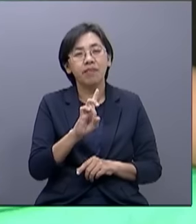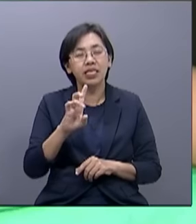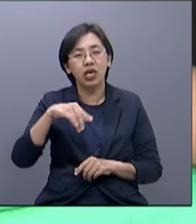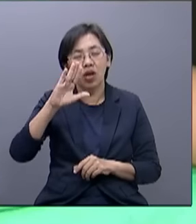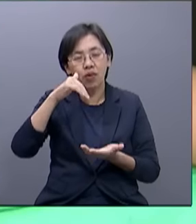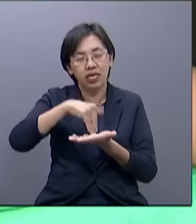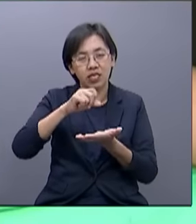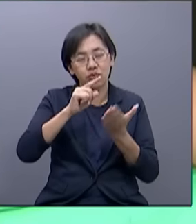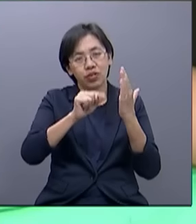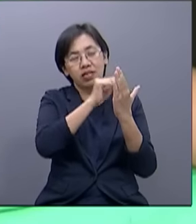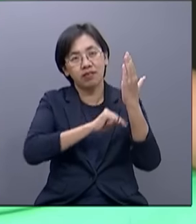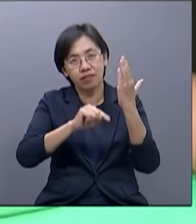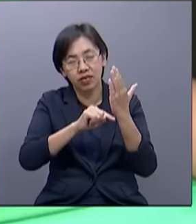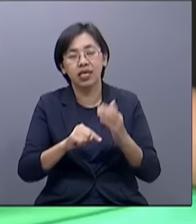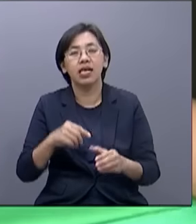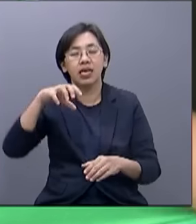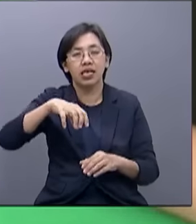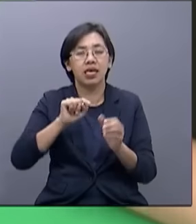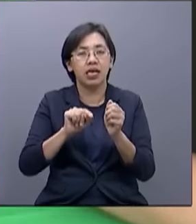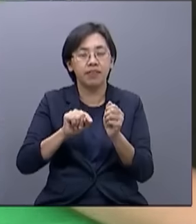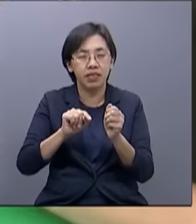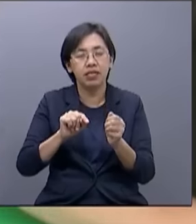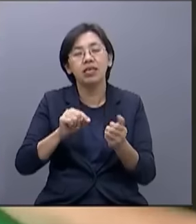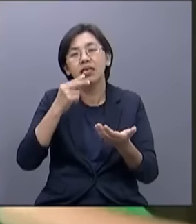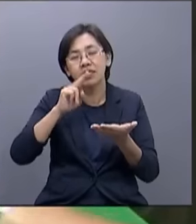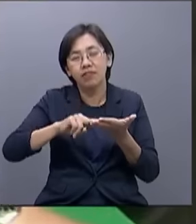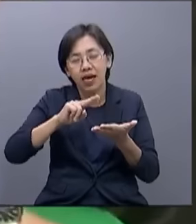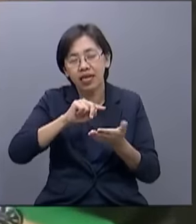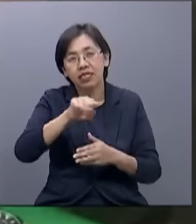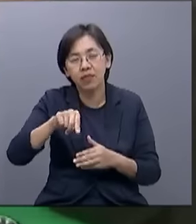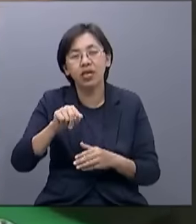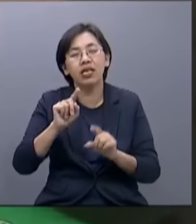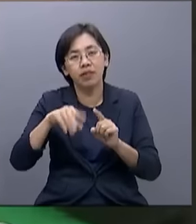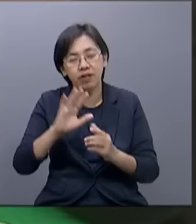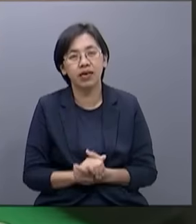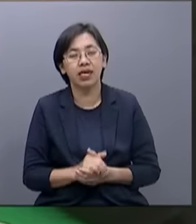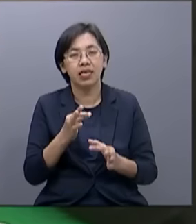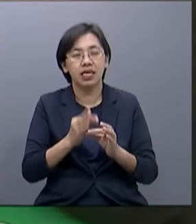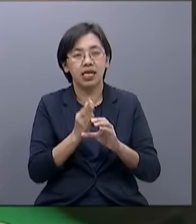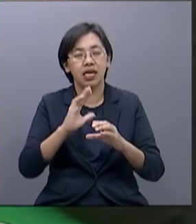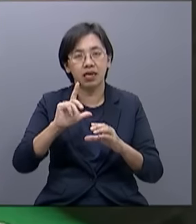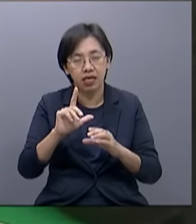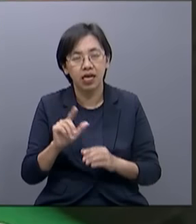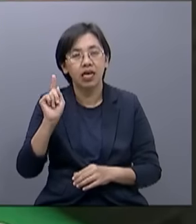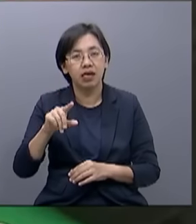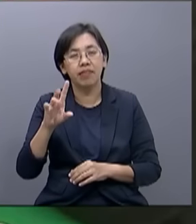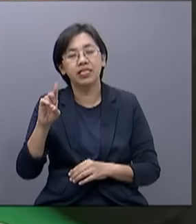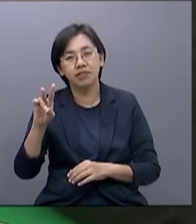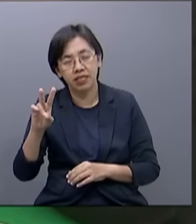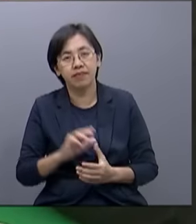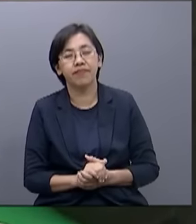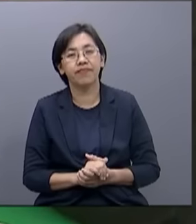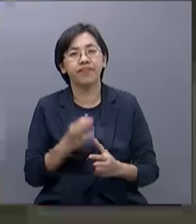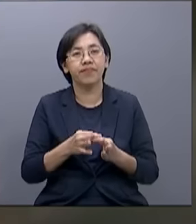ประเทศนะคะมีที่ทำการไปรษณี 1 1,200แห่งทั่วประเทศแล้วก็มีที่ธนาคารออมสิน 1,4แห่งทั่วประเทศมี